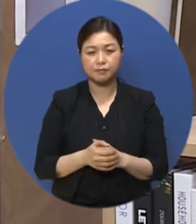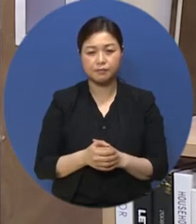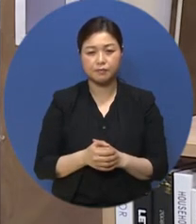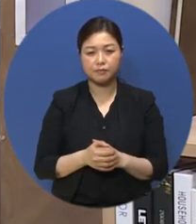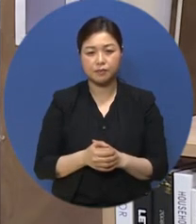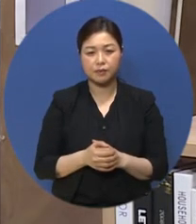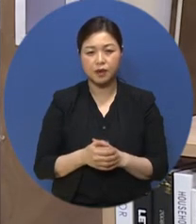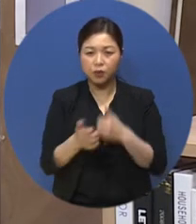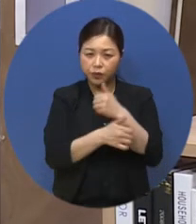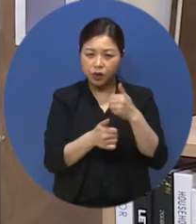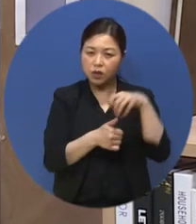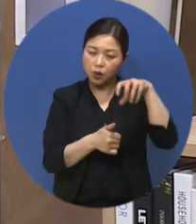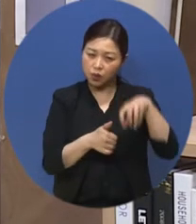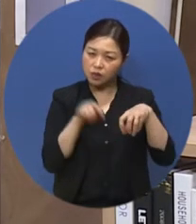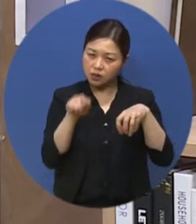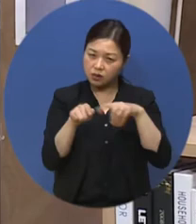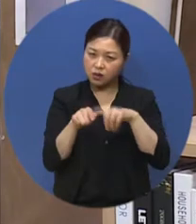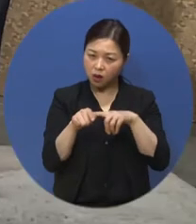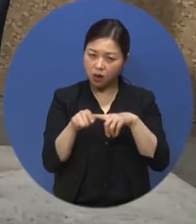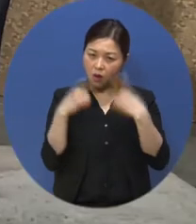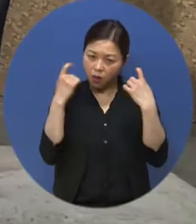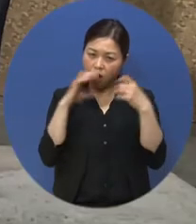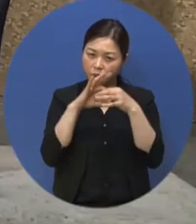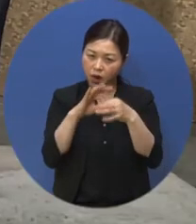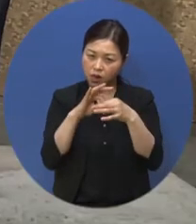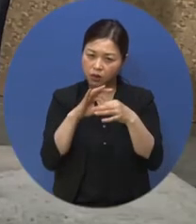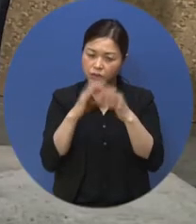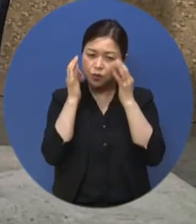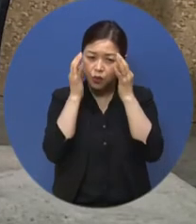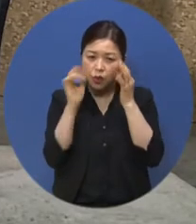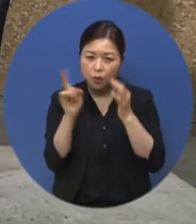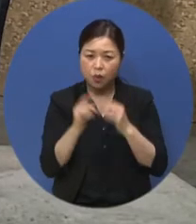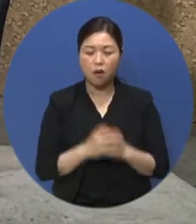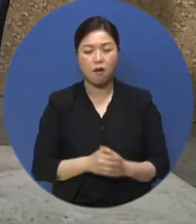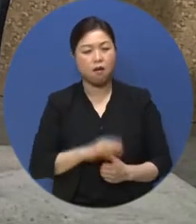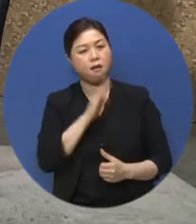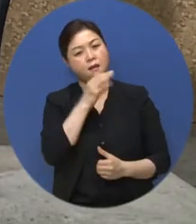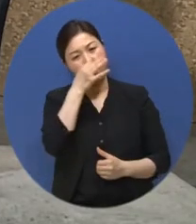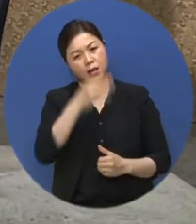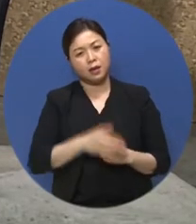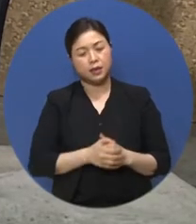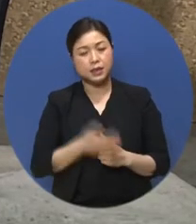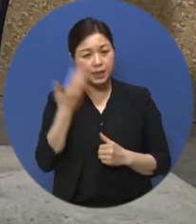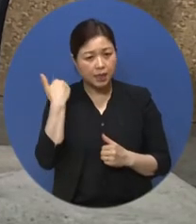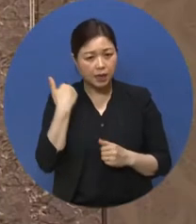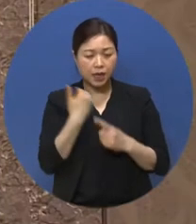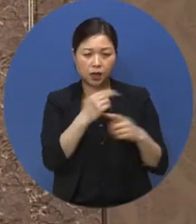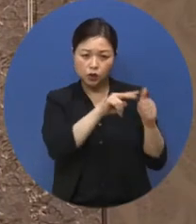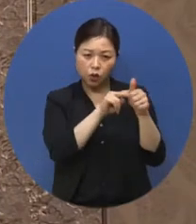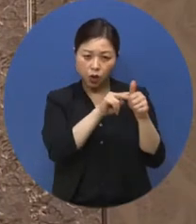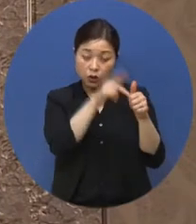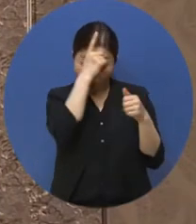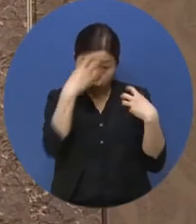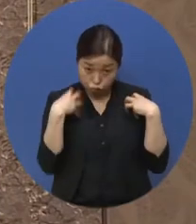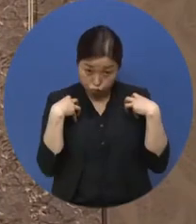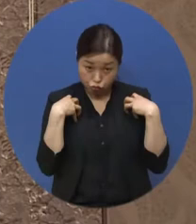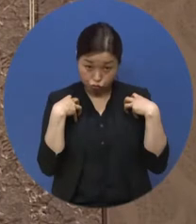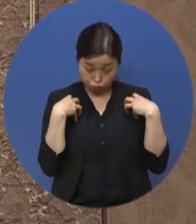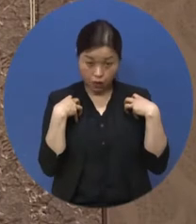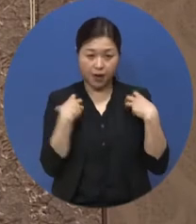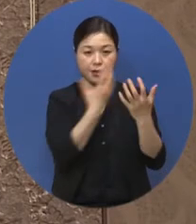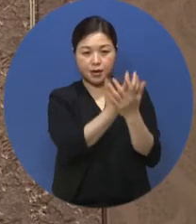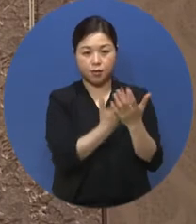어떤 노력을 기울이고 계신가요? 많이 힘든 거죠. 지난번에 정부 그 자료를 보면 네. 거의